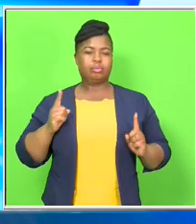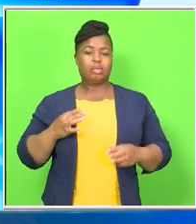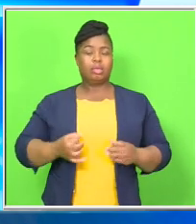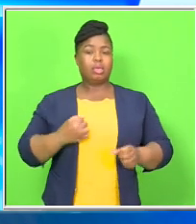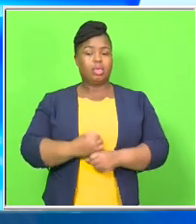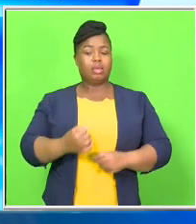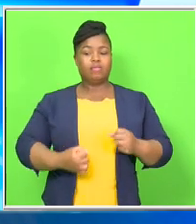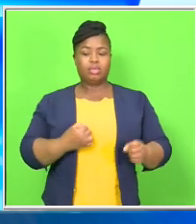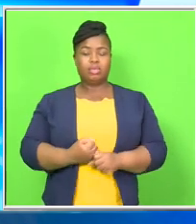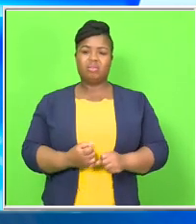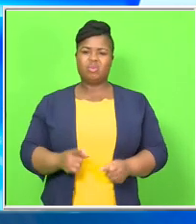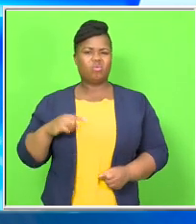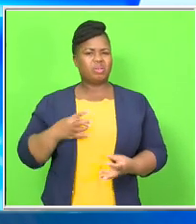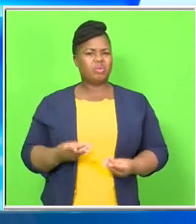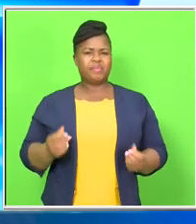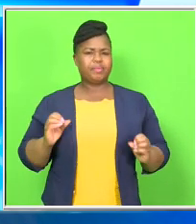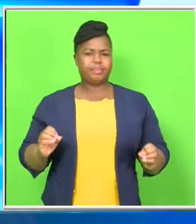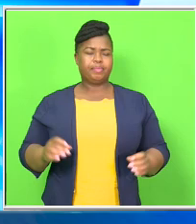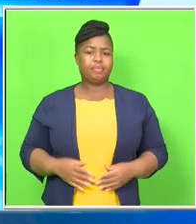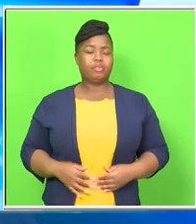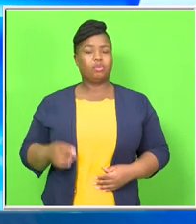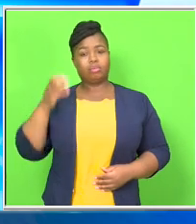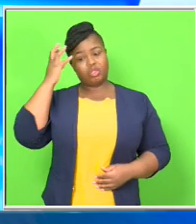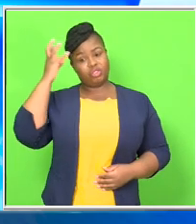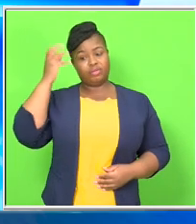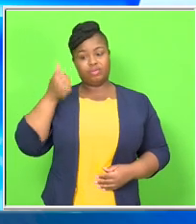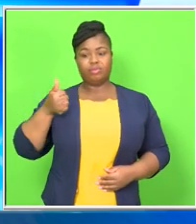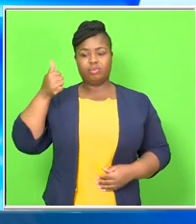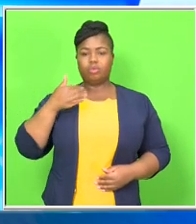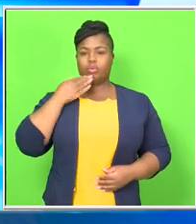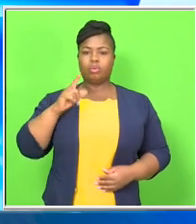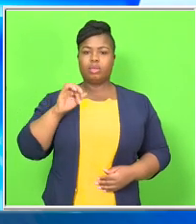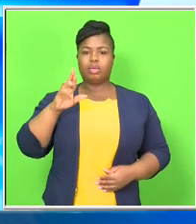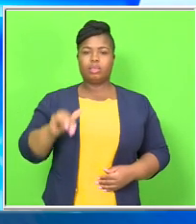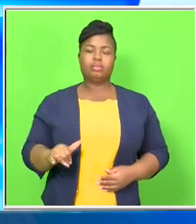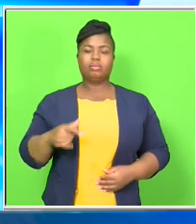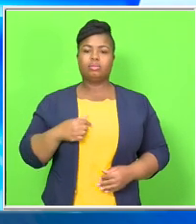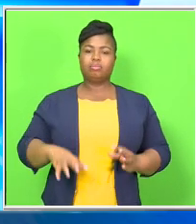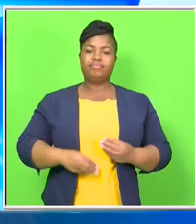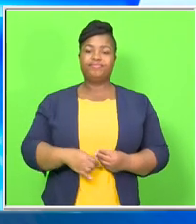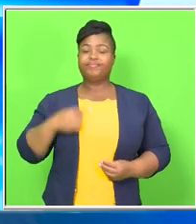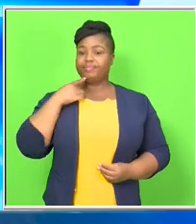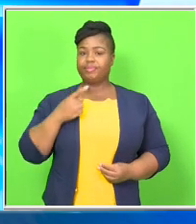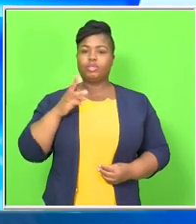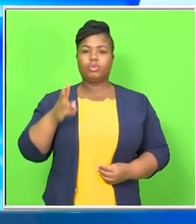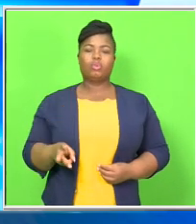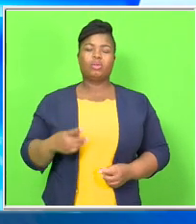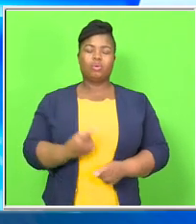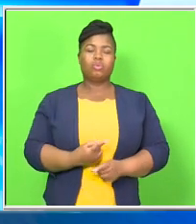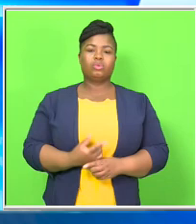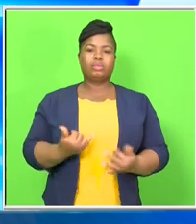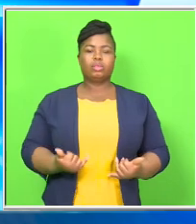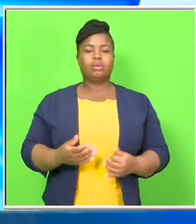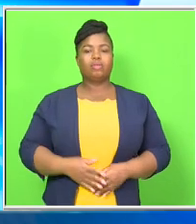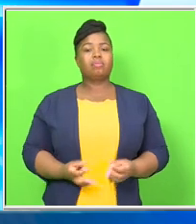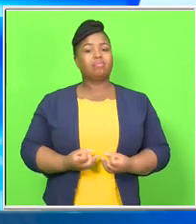nyaga nungu nyaga kugeko azululo Indu na ya li li hostela ulaki makasela wange zanguguti kuzugube imanji ya makuli